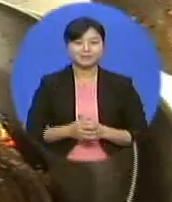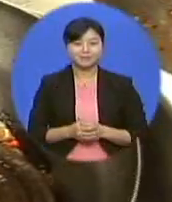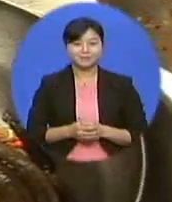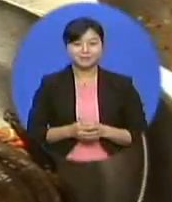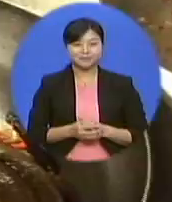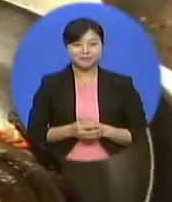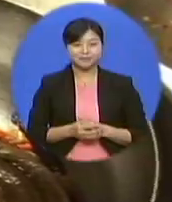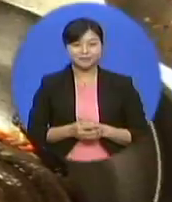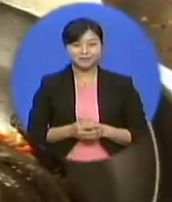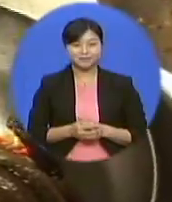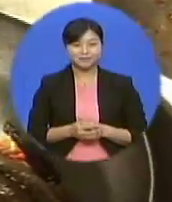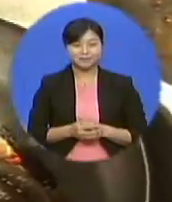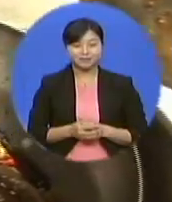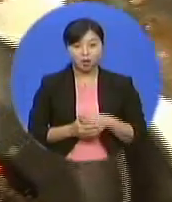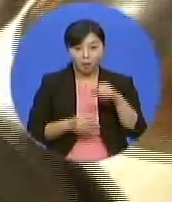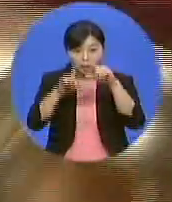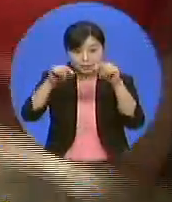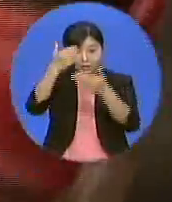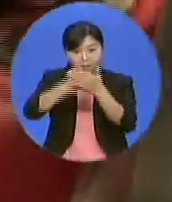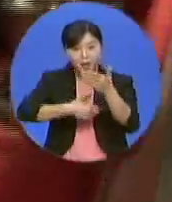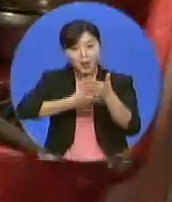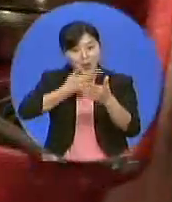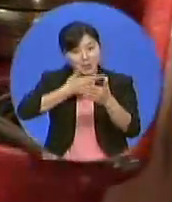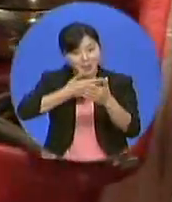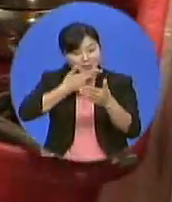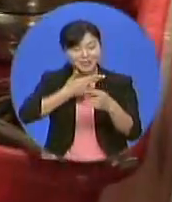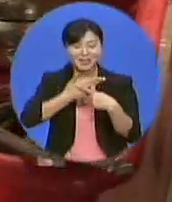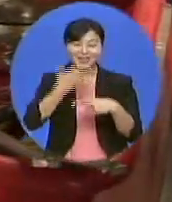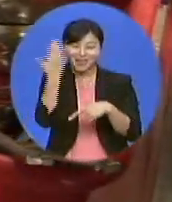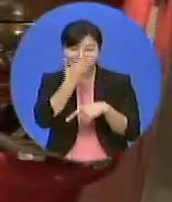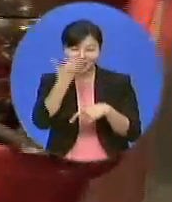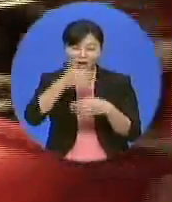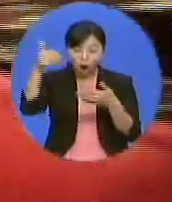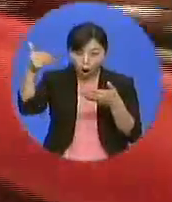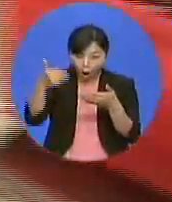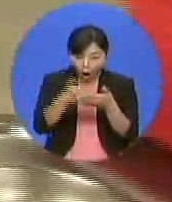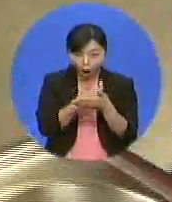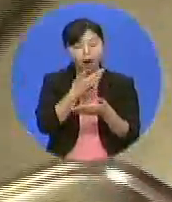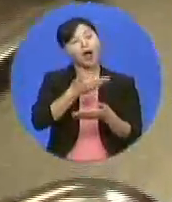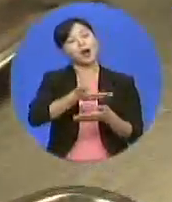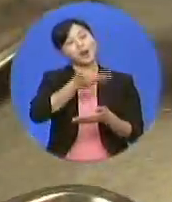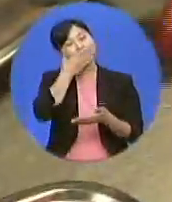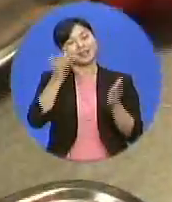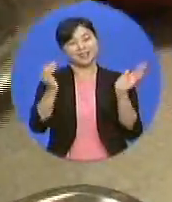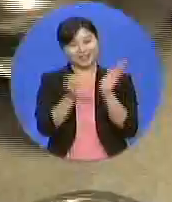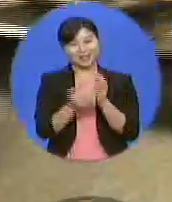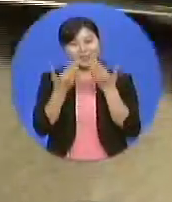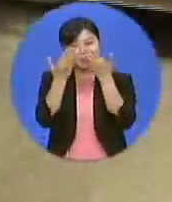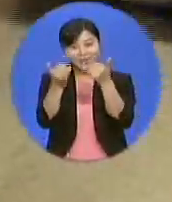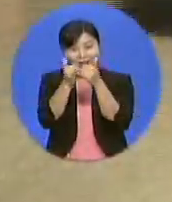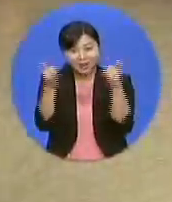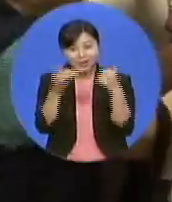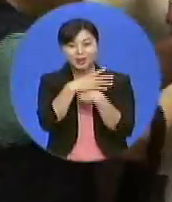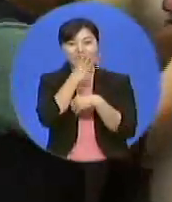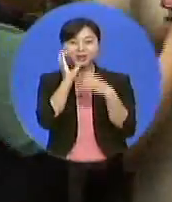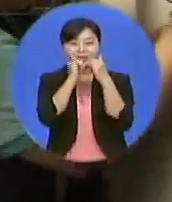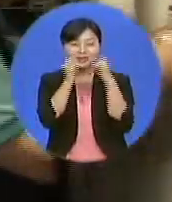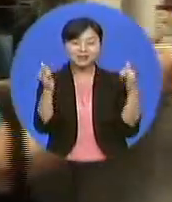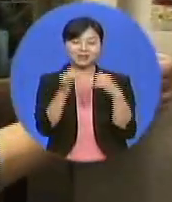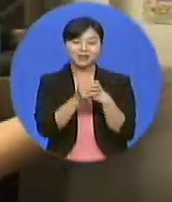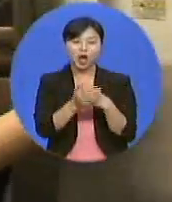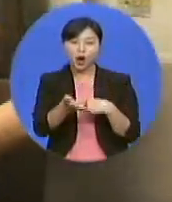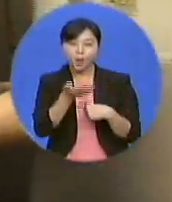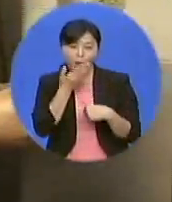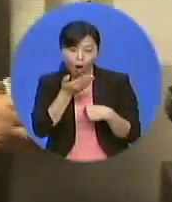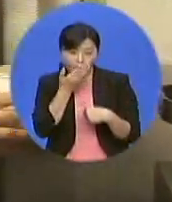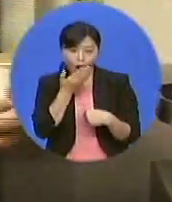반반이 없을 정도로 반짝반짝 윤이 나는 깨끗한 식판. 오늘도 봉사자들은 어르신의 입맛을